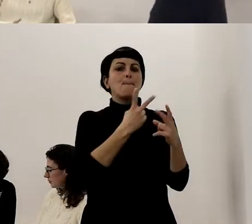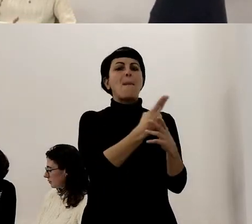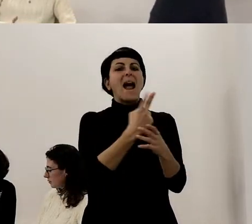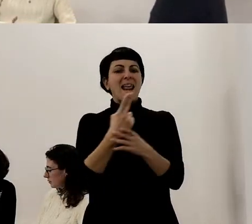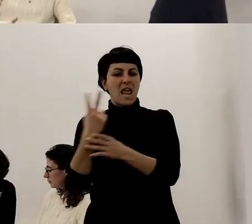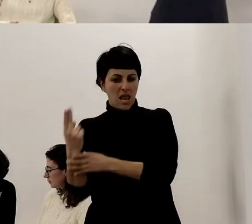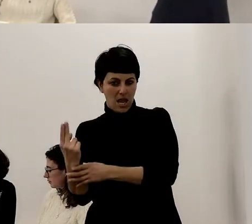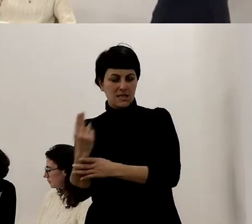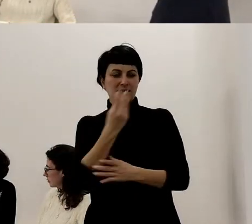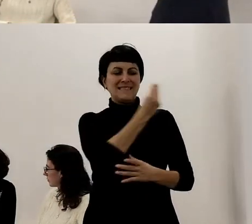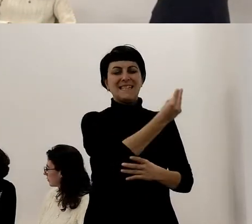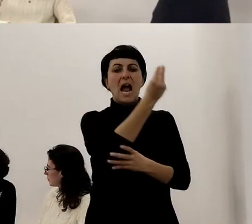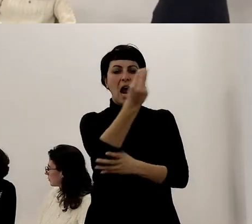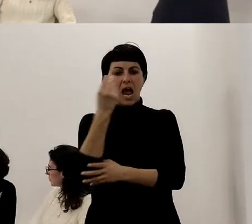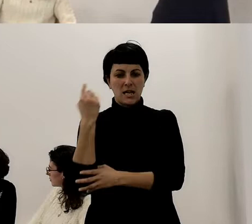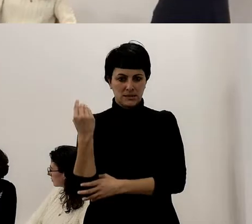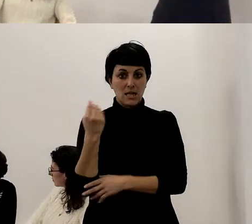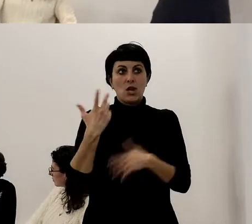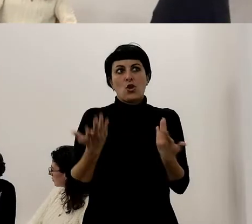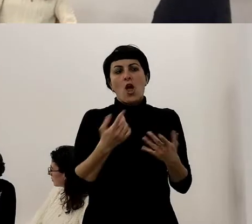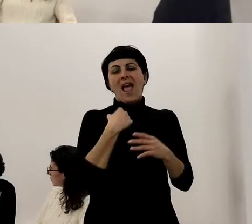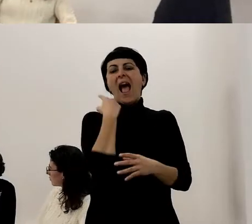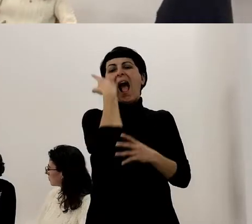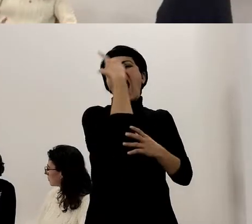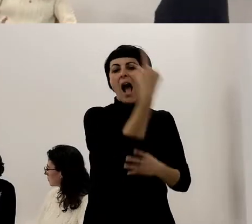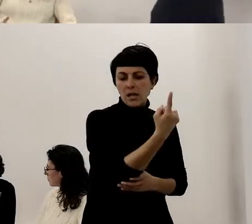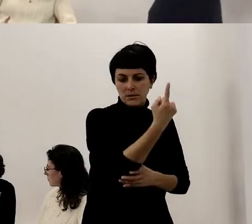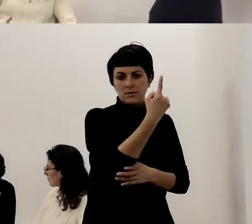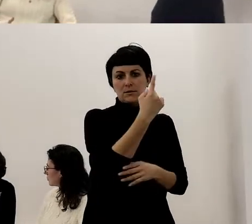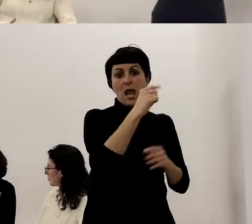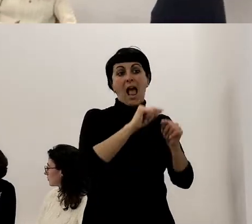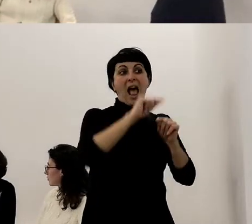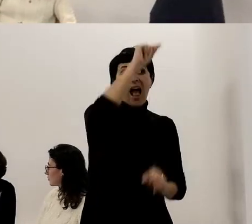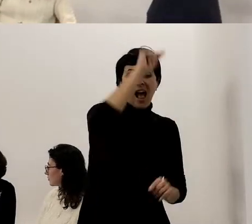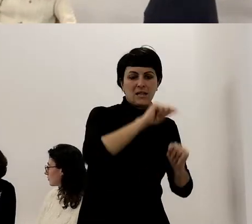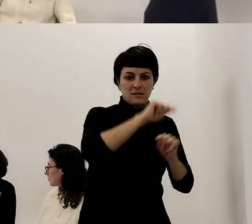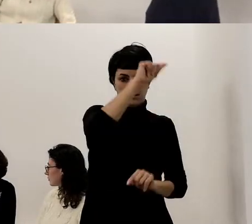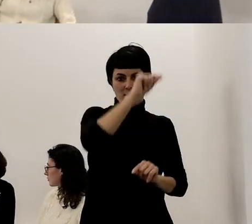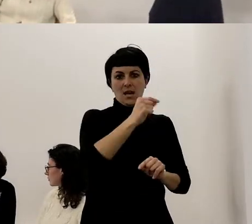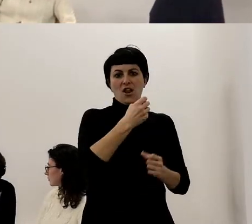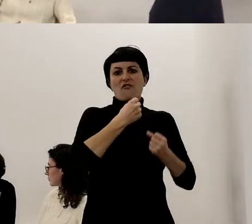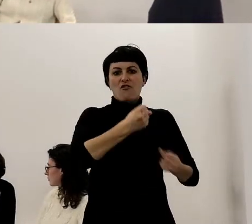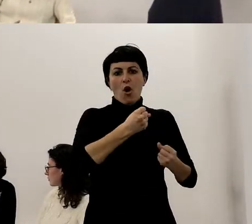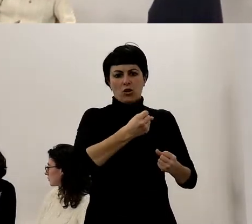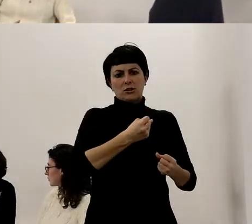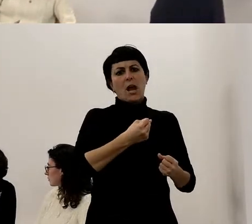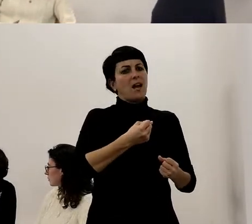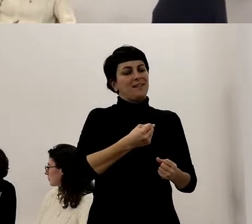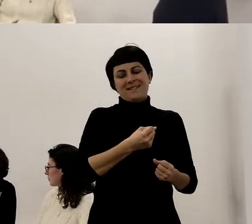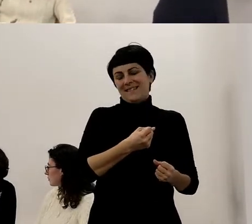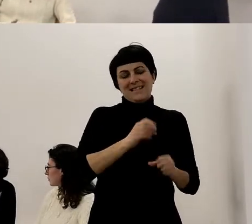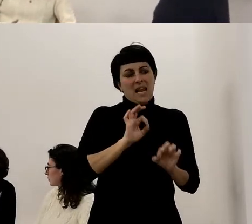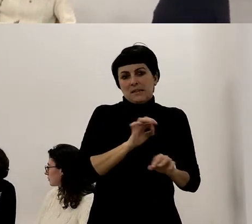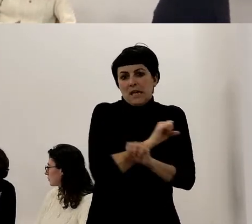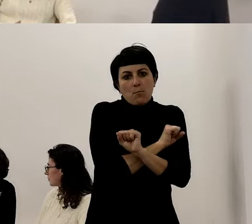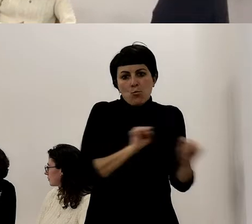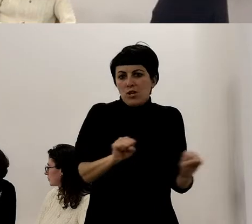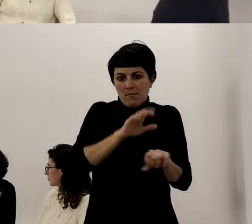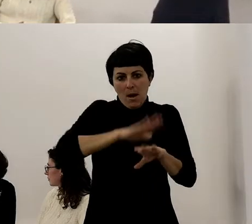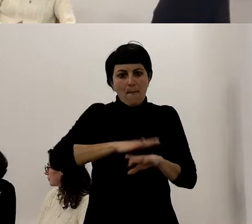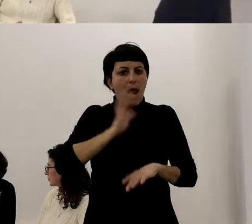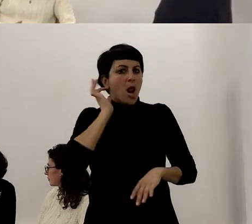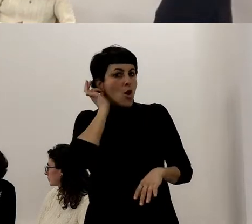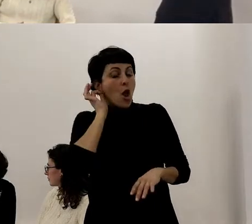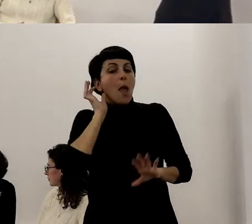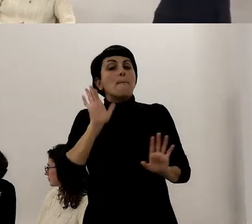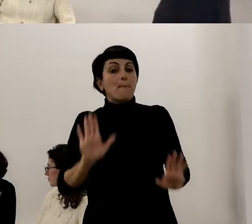gegants. Lògicament, en els més grossos hi ha una part d'alçada i força que és bastant impossible, però també hi tenim